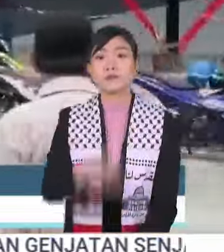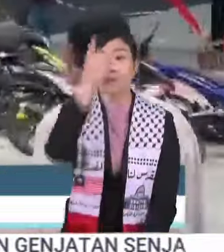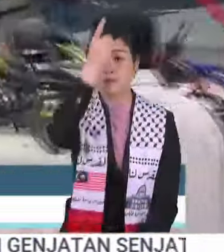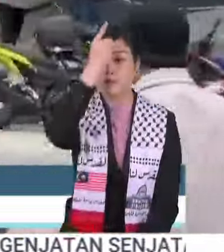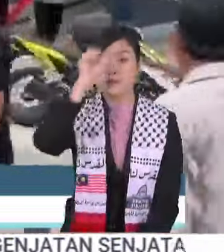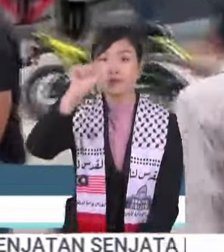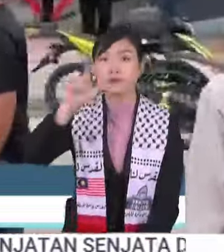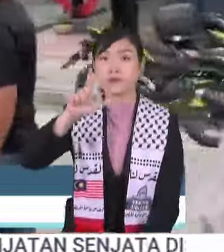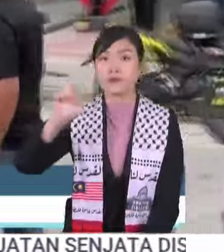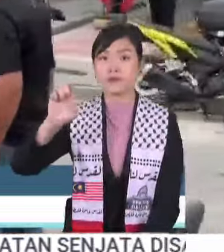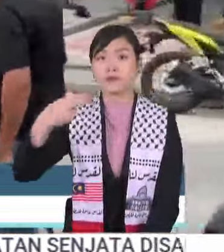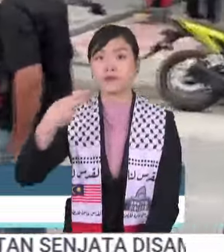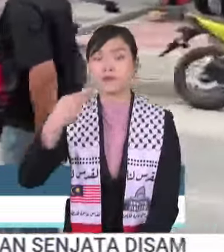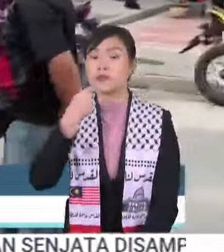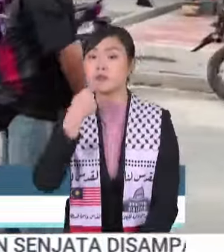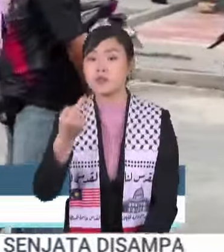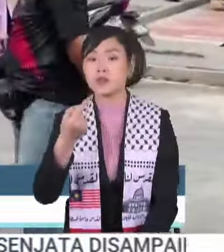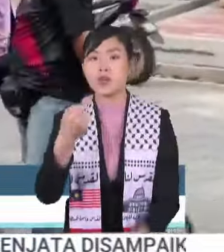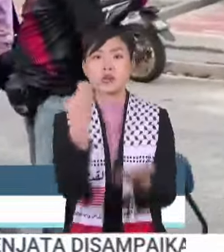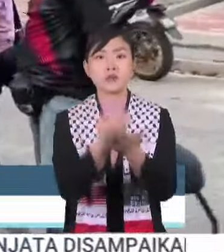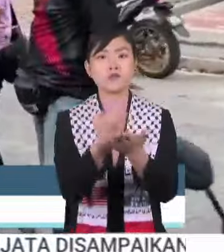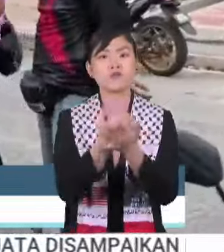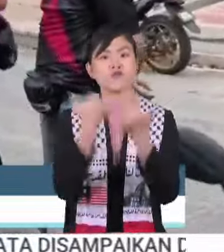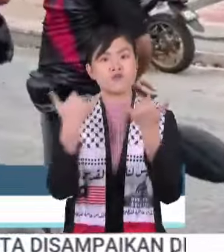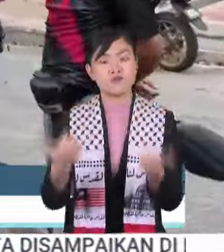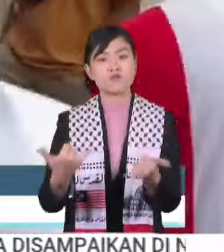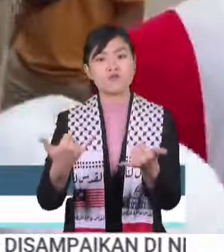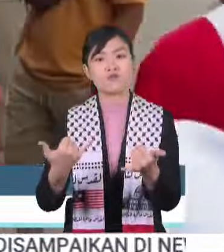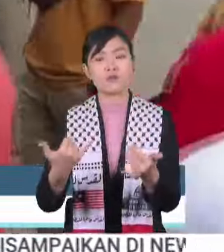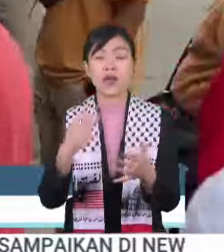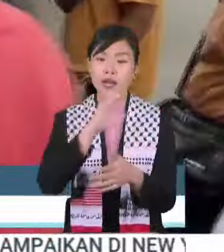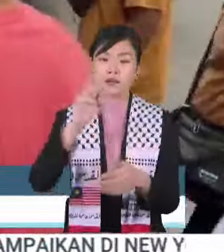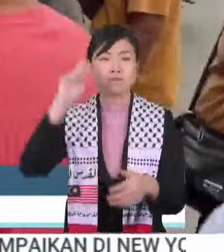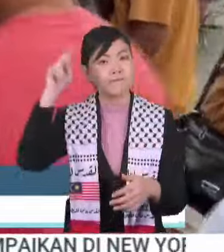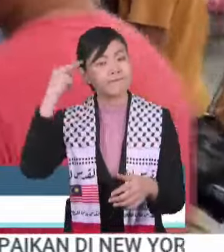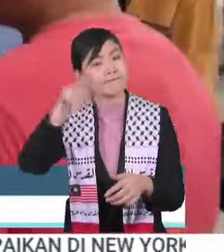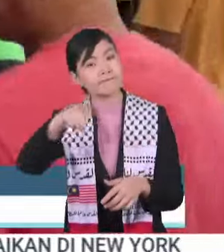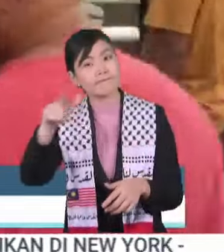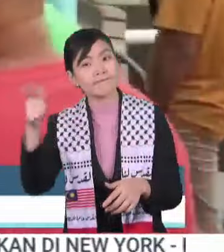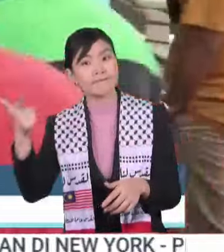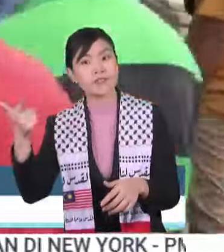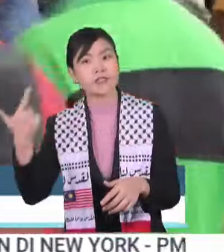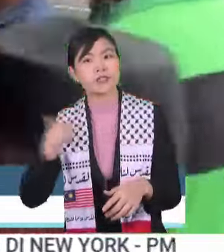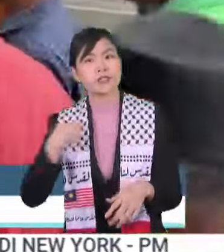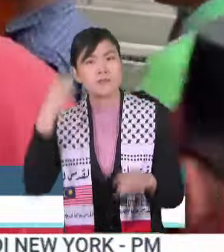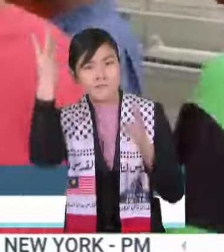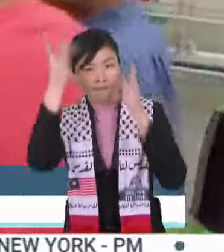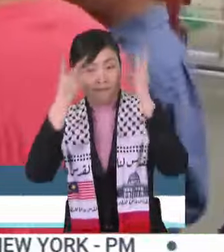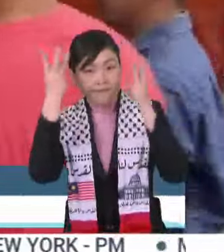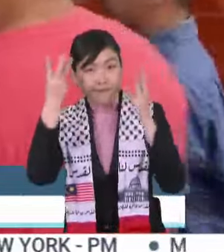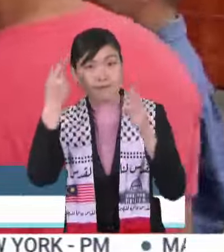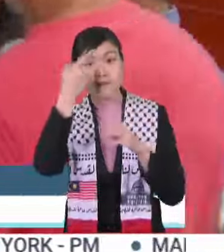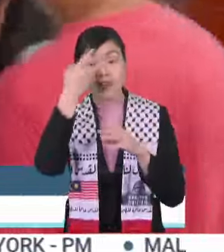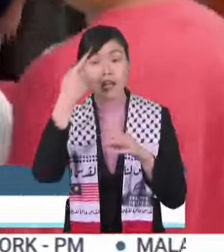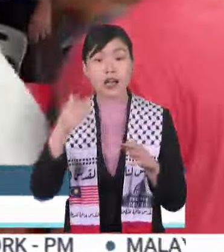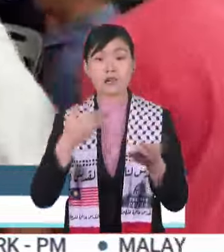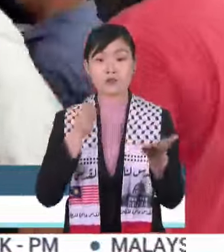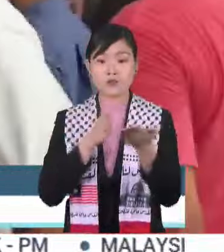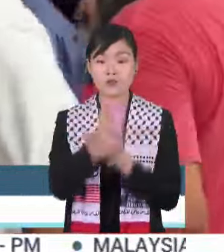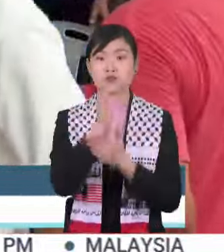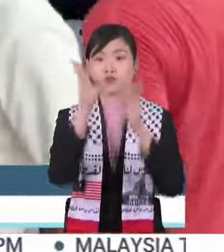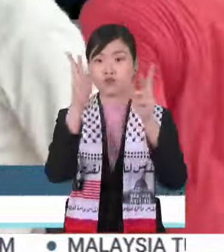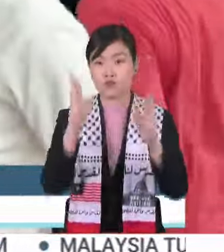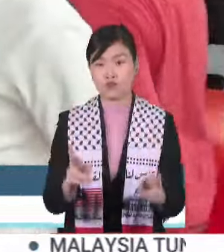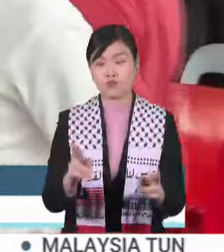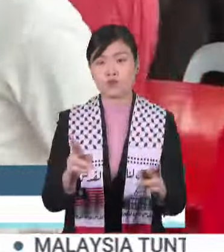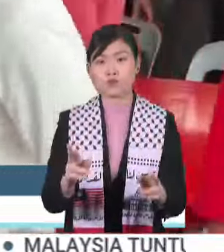Datuk Mohamad Salleh keadaan ekonomi semasa serta beberapa faktor lain turut menjadi pertimbangan beliau agar hak rakyat dan peniaga terbela pada masa sama